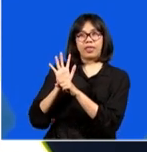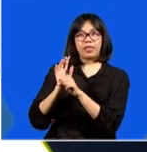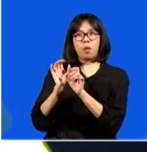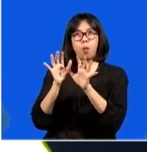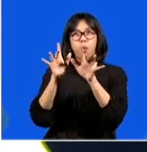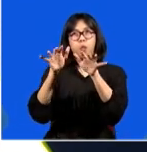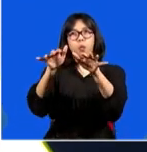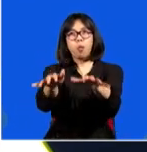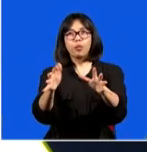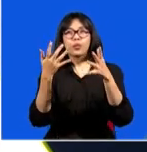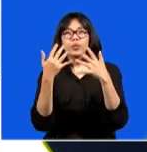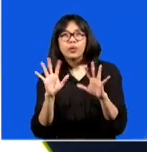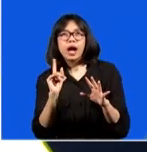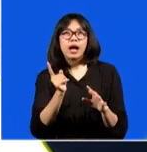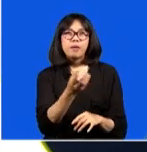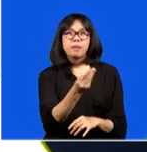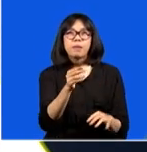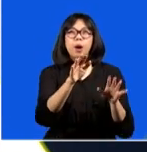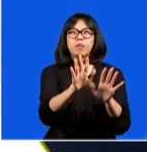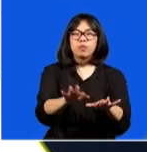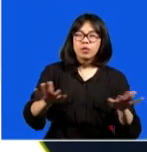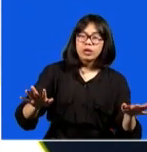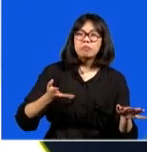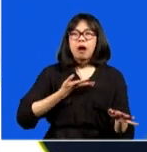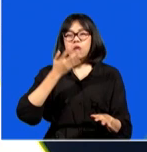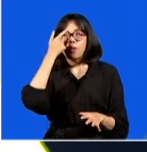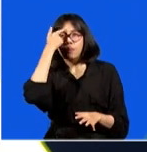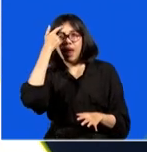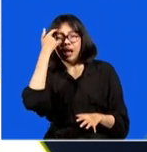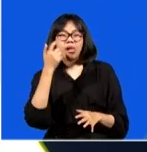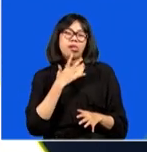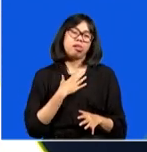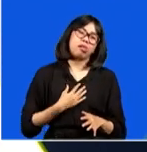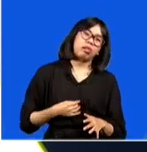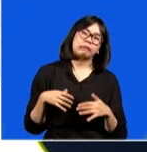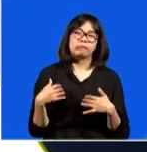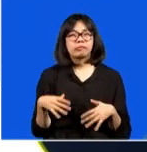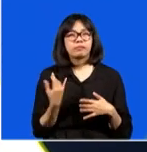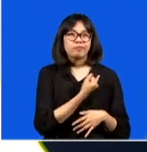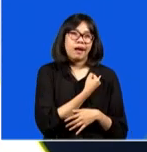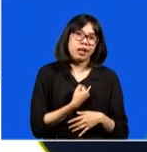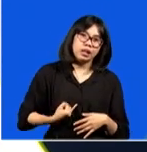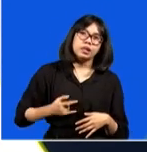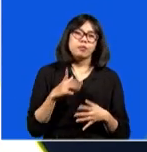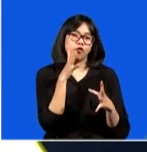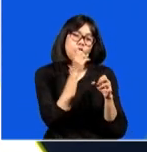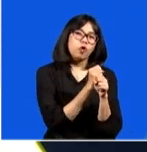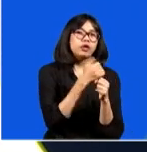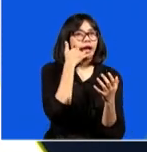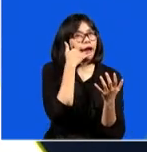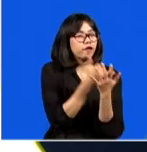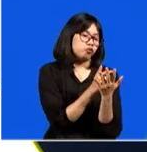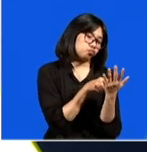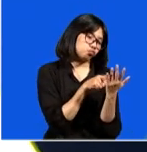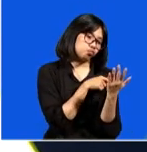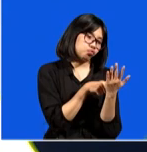menyaksikan beberapa murid kurang termotivasi dalam belajar dan mereka lebih asik bermain dengan gadgetnya dengan